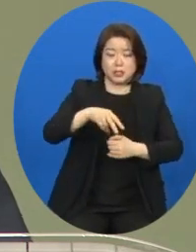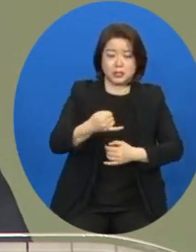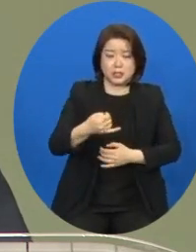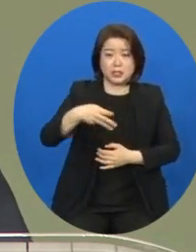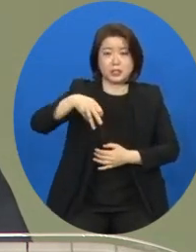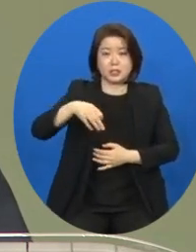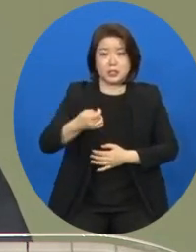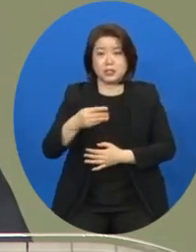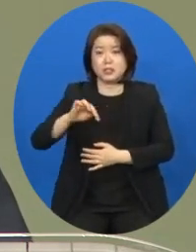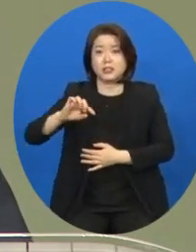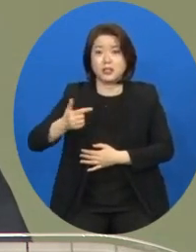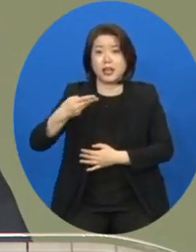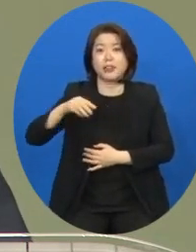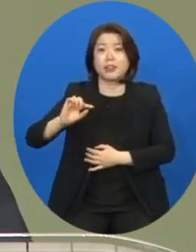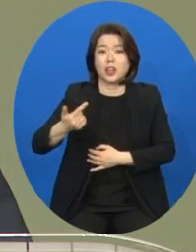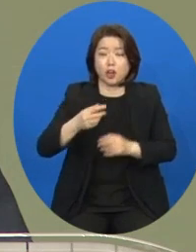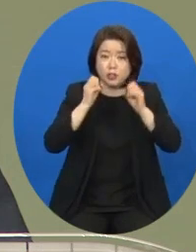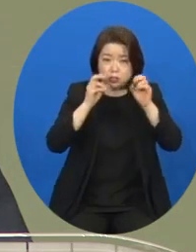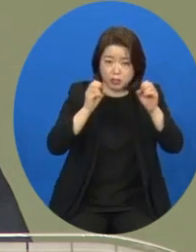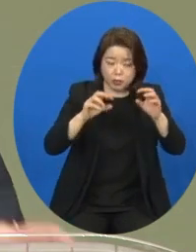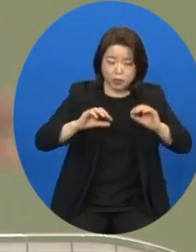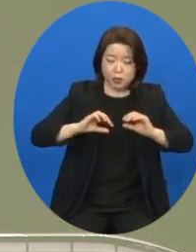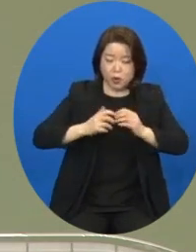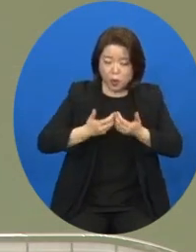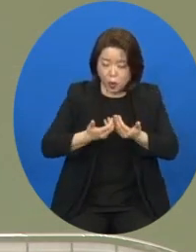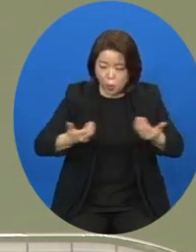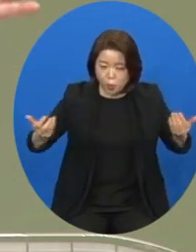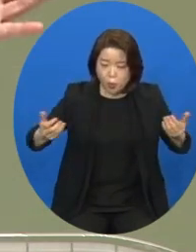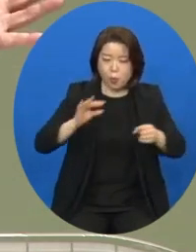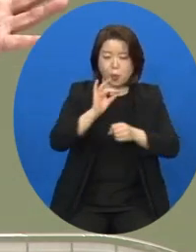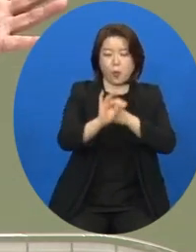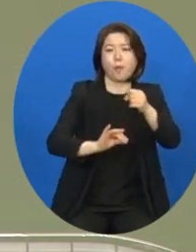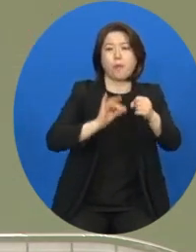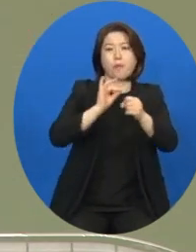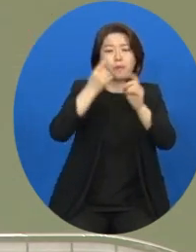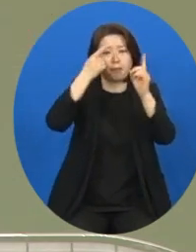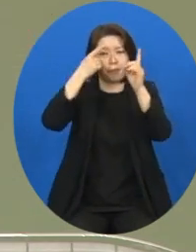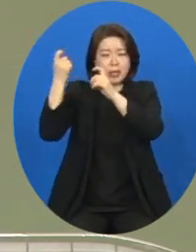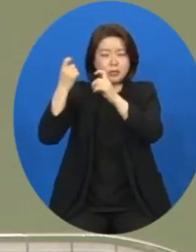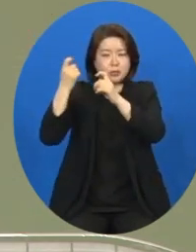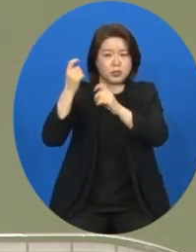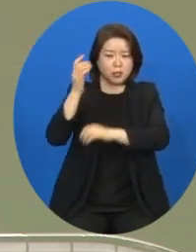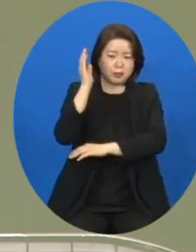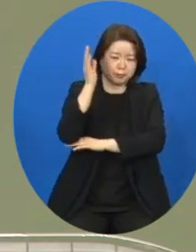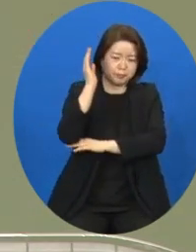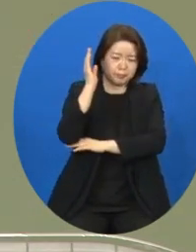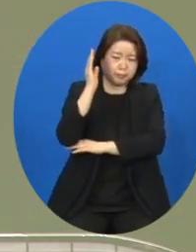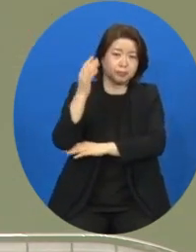선교사님 서거 100주년 영성집회 설교를 하러 가게 됩니다.